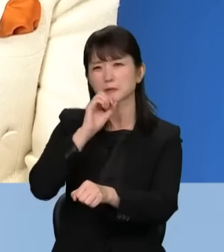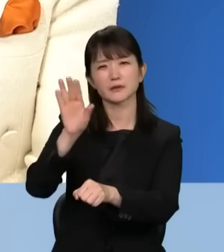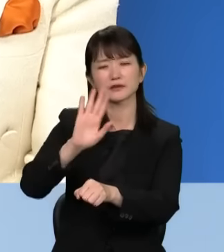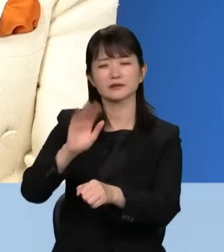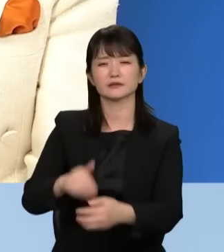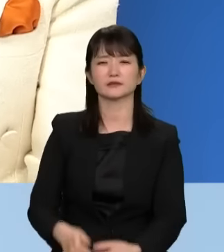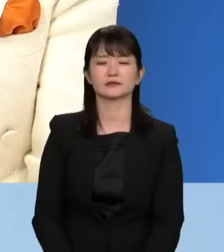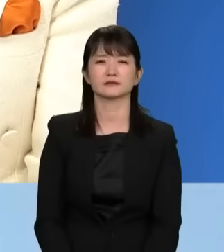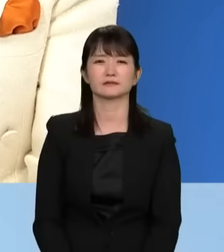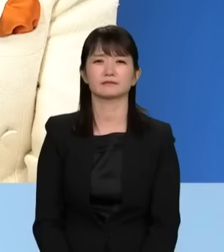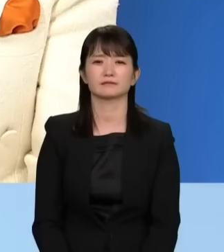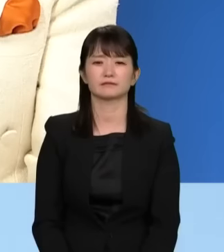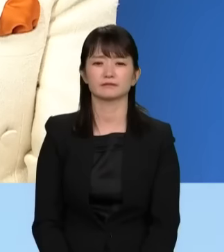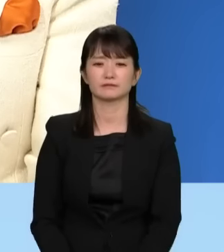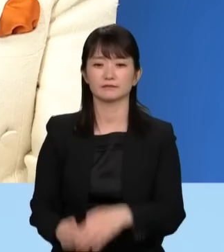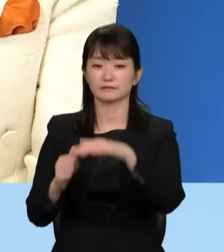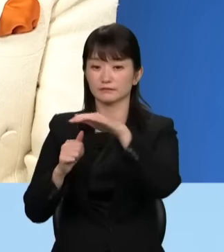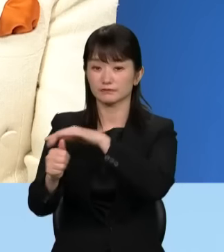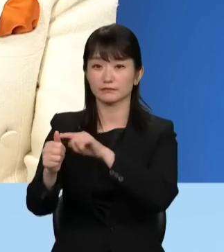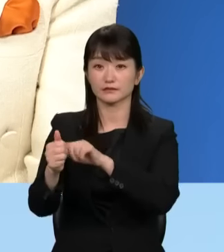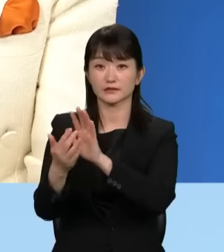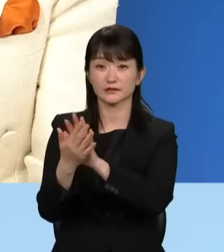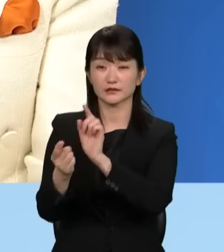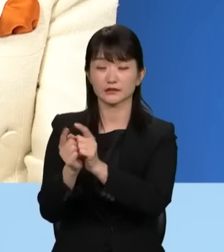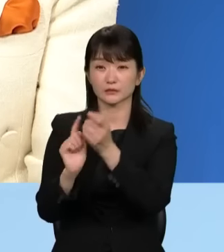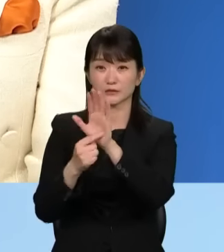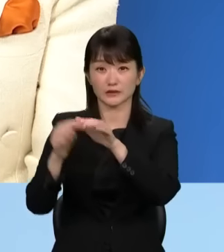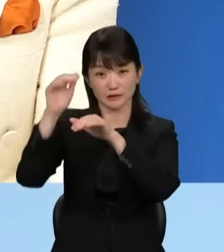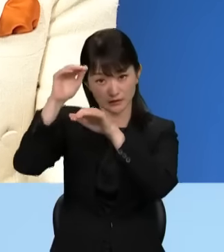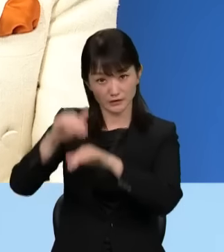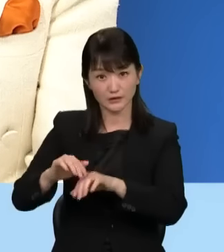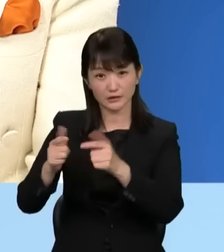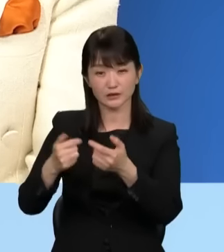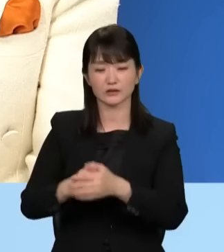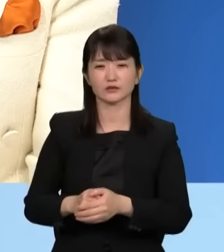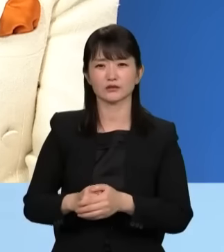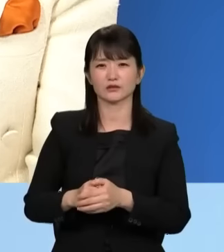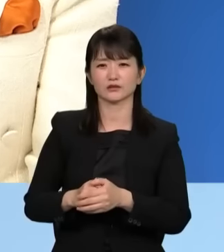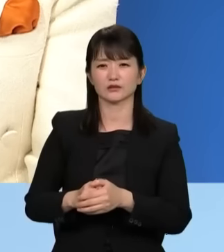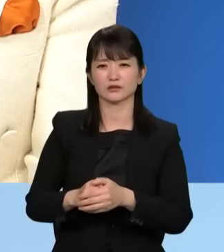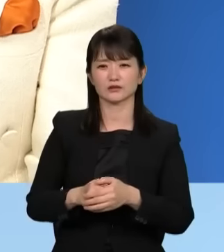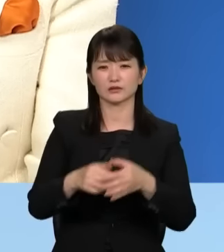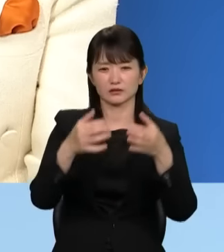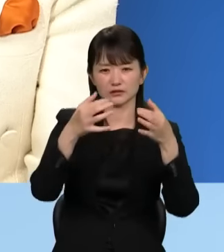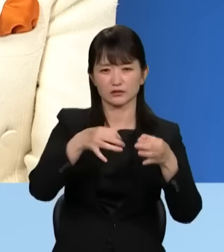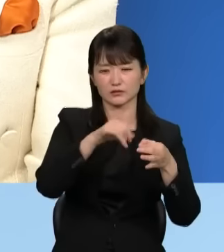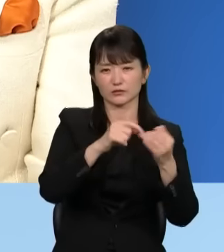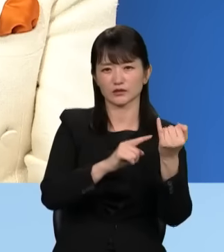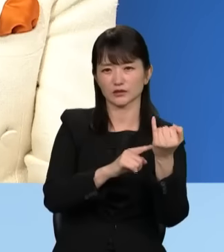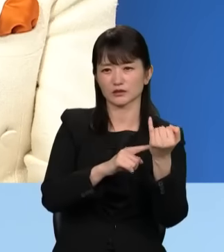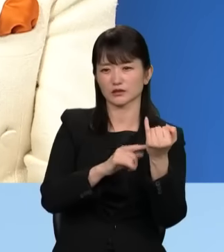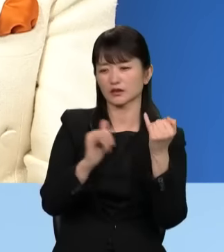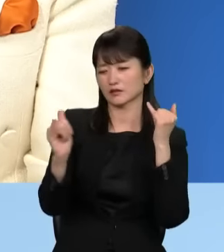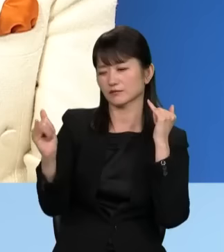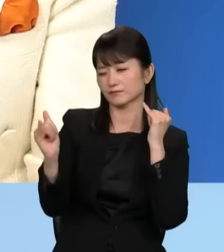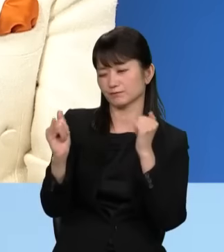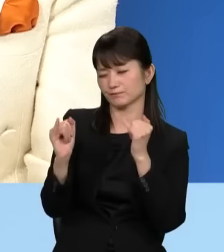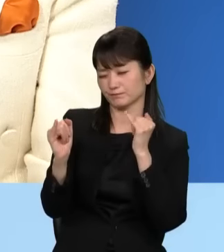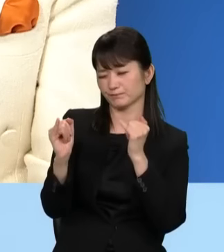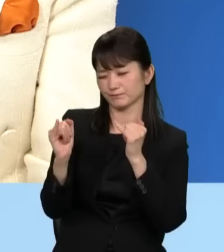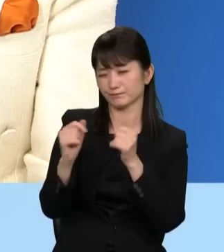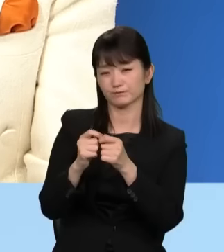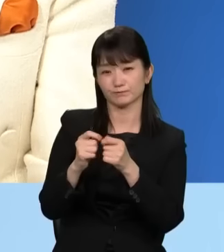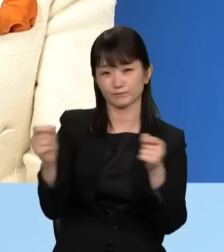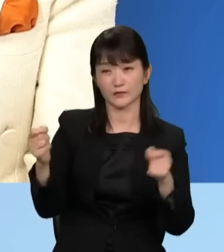아닙니다네 대표님이 직접 밝히신 내용은 아니지만 어쨌든 오랫동안 통화를 하셨다 근데 그럼 이전에도 또 통화를 하셨었다고